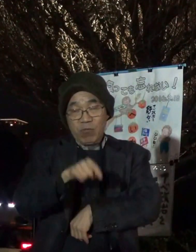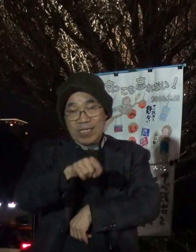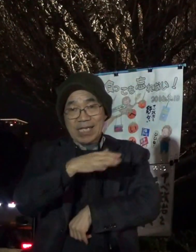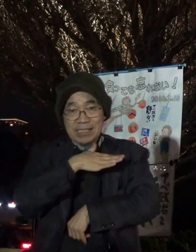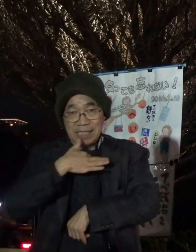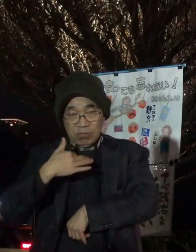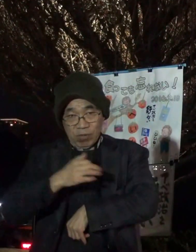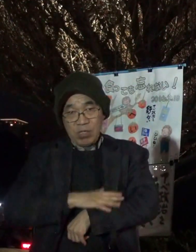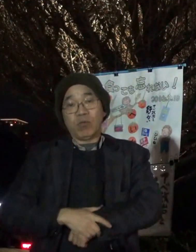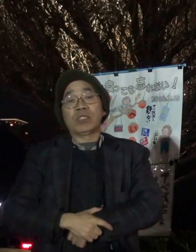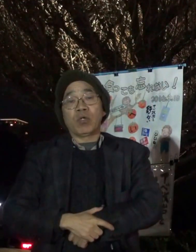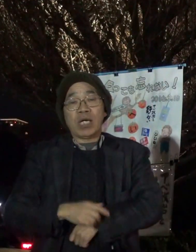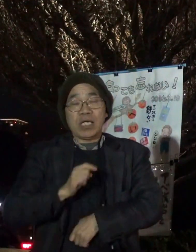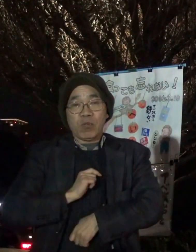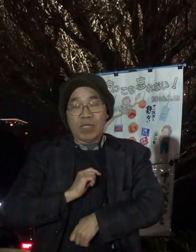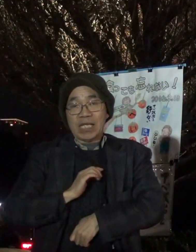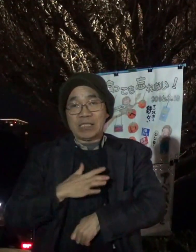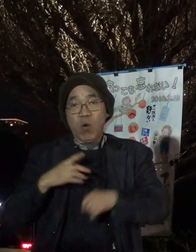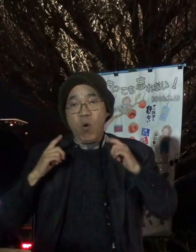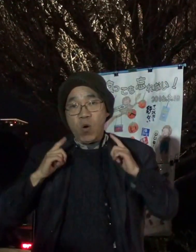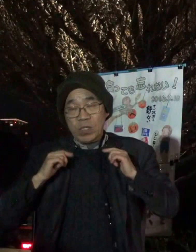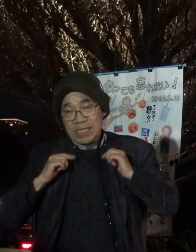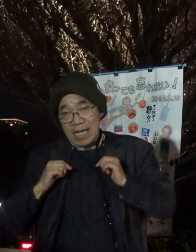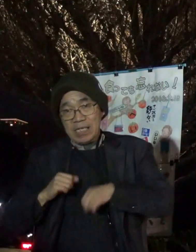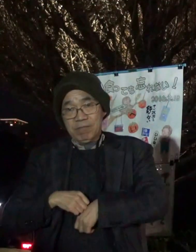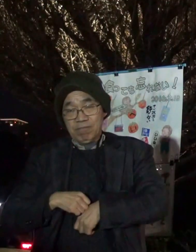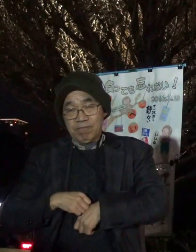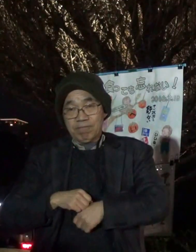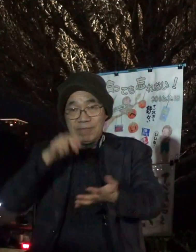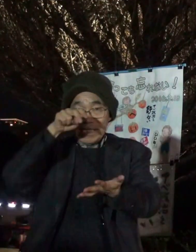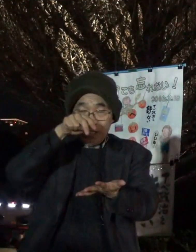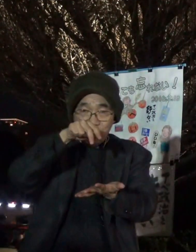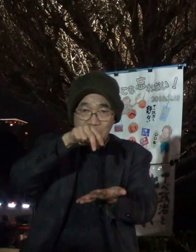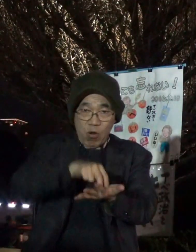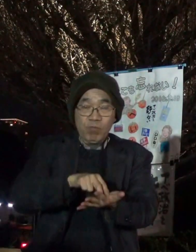たちは誇り高い地位を占めたいと願っています。